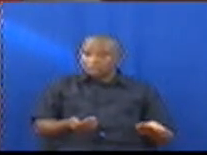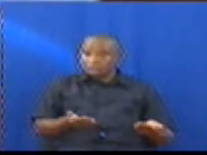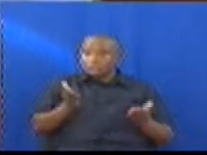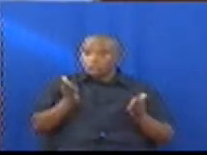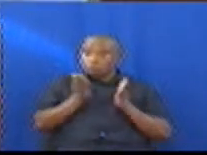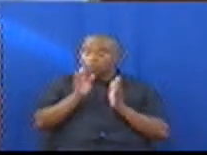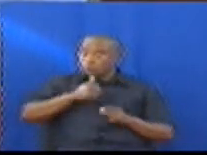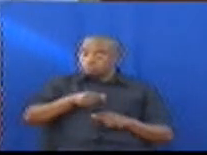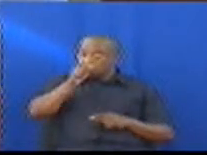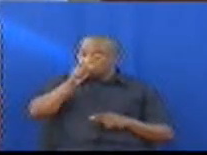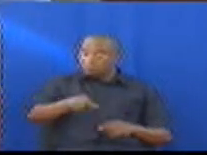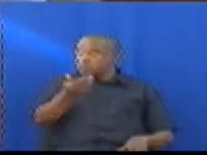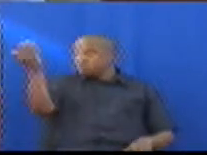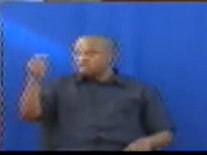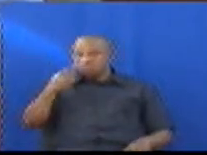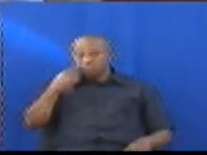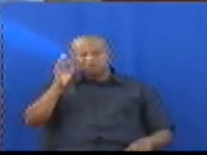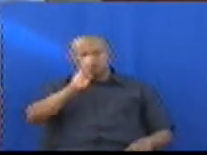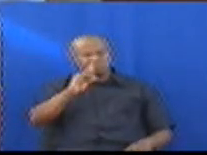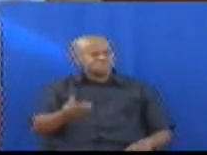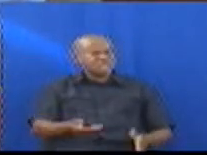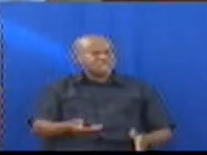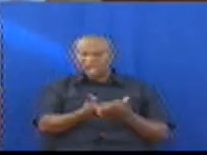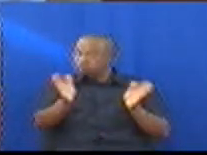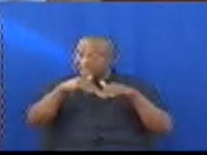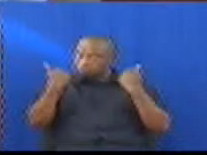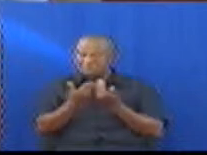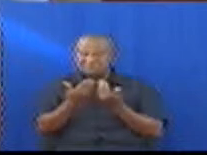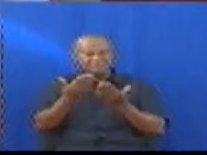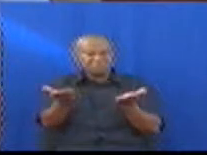kwa mimili mwingine? Imetokea wapi duniani jamani?